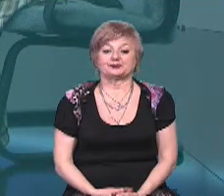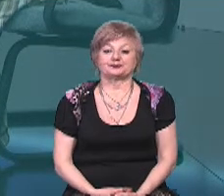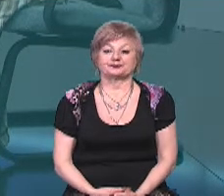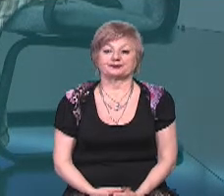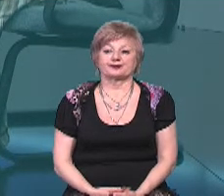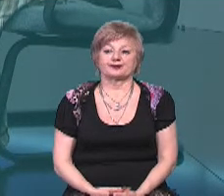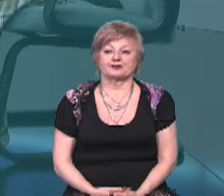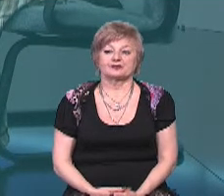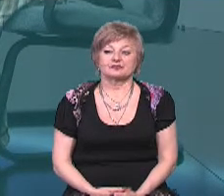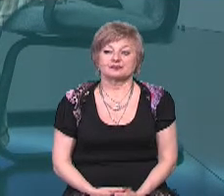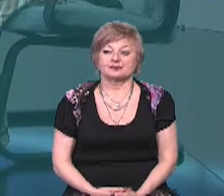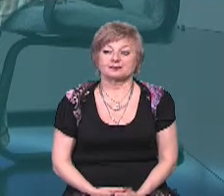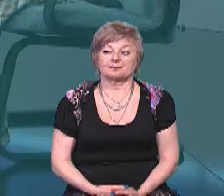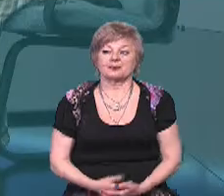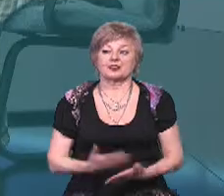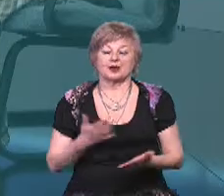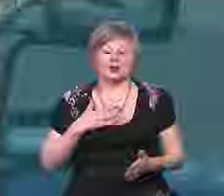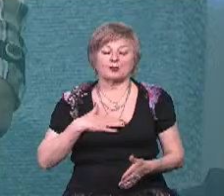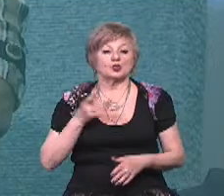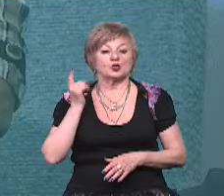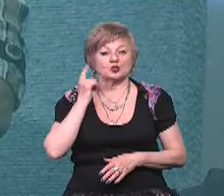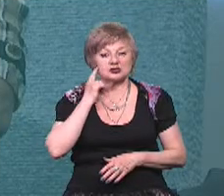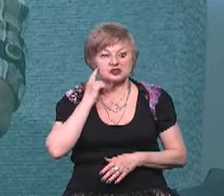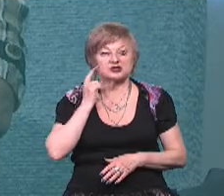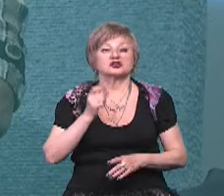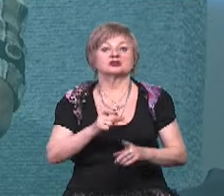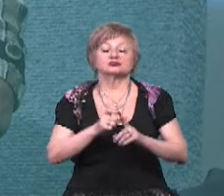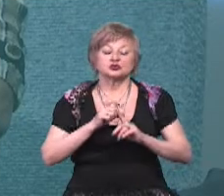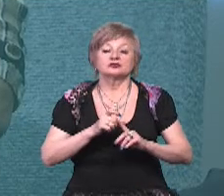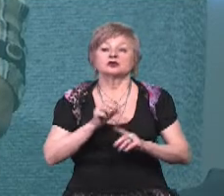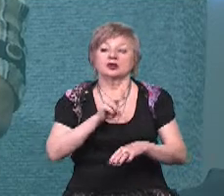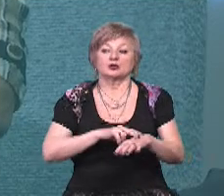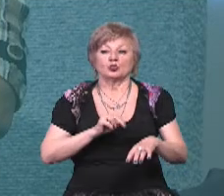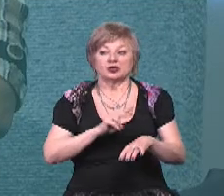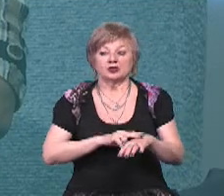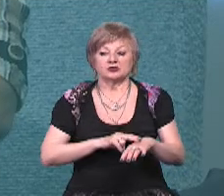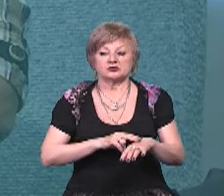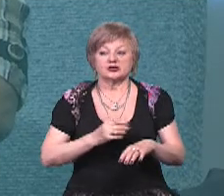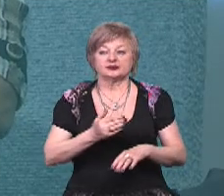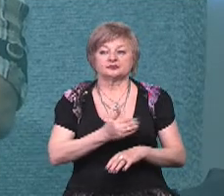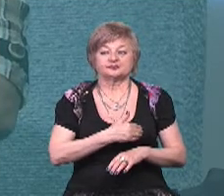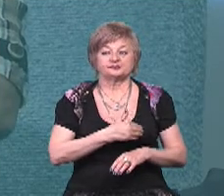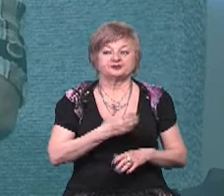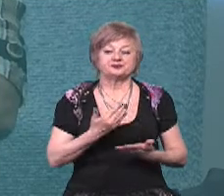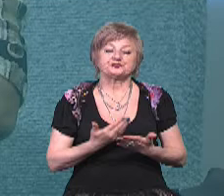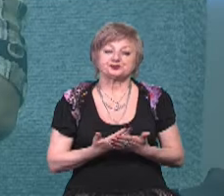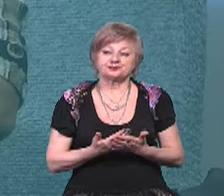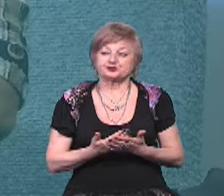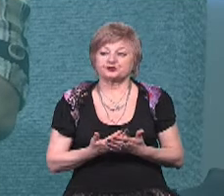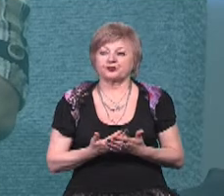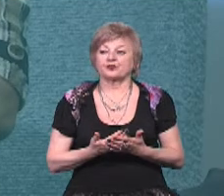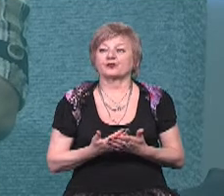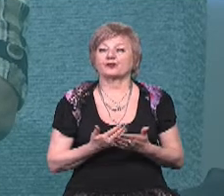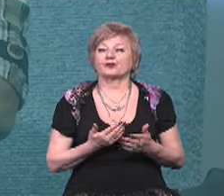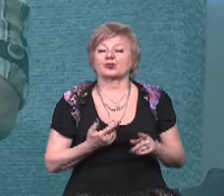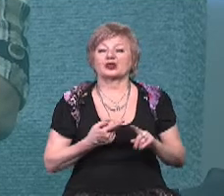Ми почули позицію поліціянтів. От я хочу зацитувати статтю